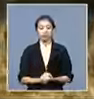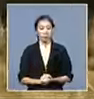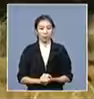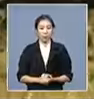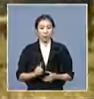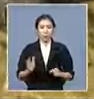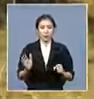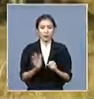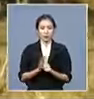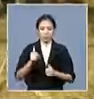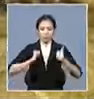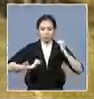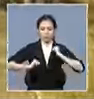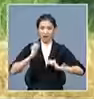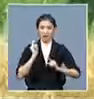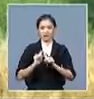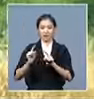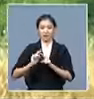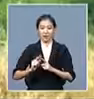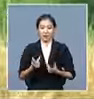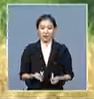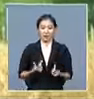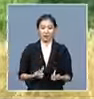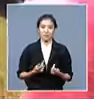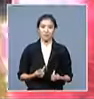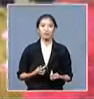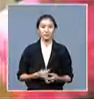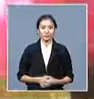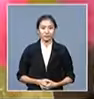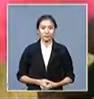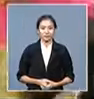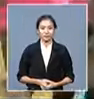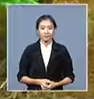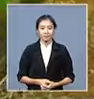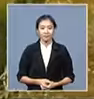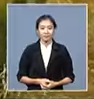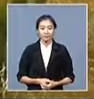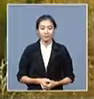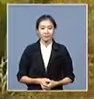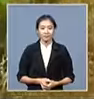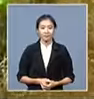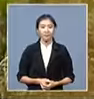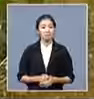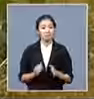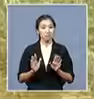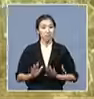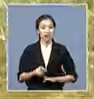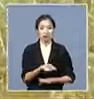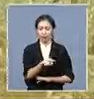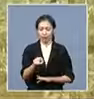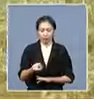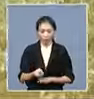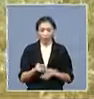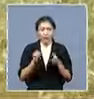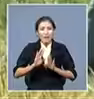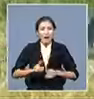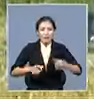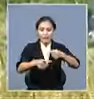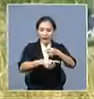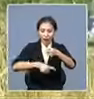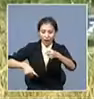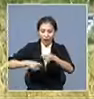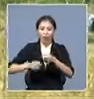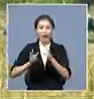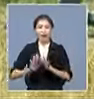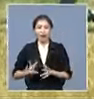บบอมีไผยอมไผเลยละเด้ออุ๊ยตายตายนี่นางมาลงแขกหรือมาขับบัลเล่บู่กันน